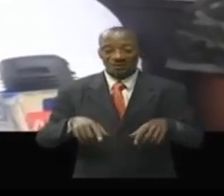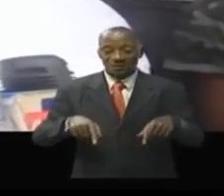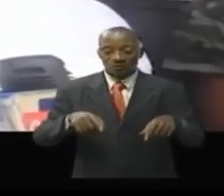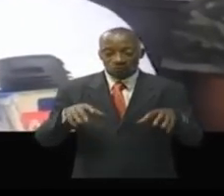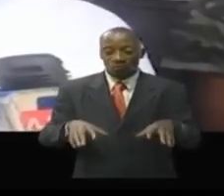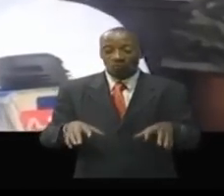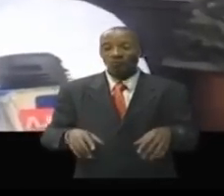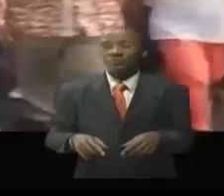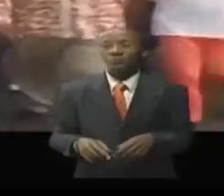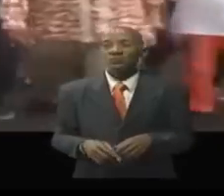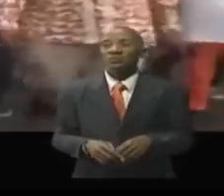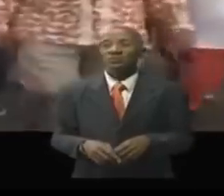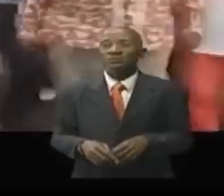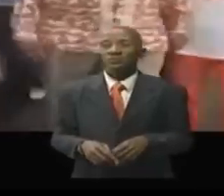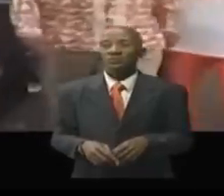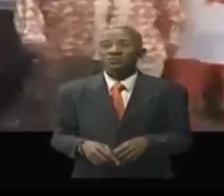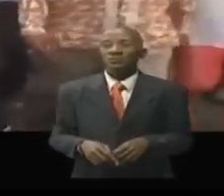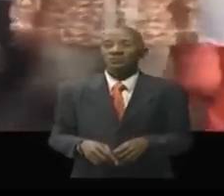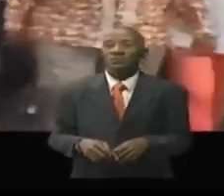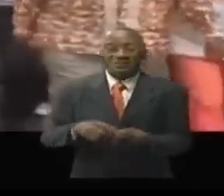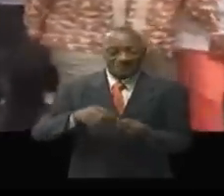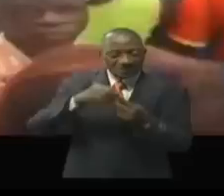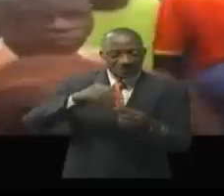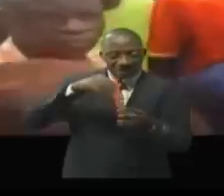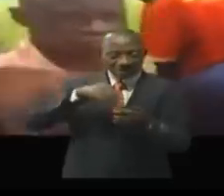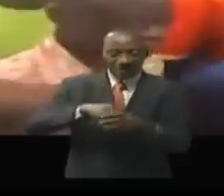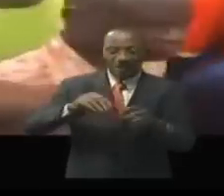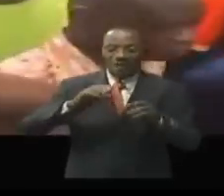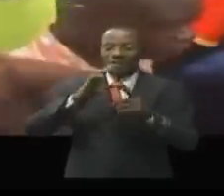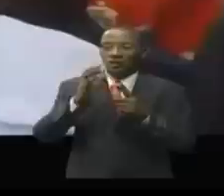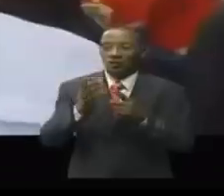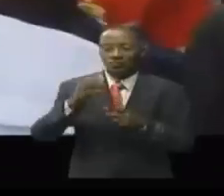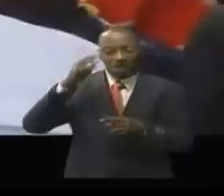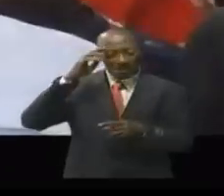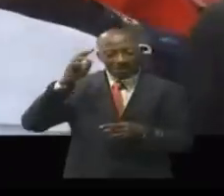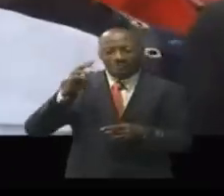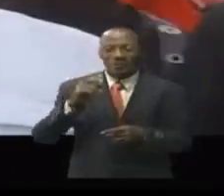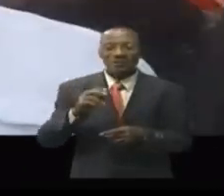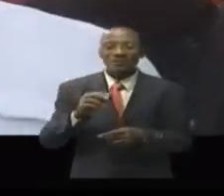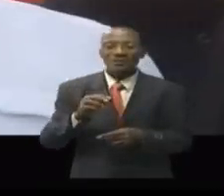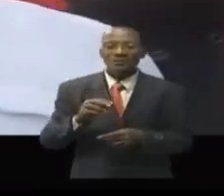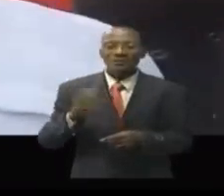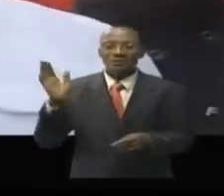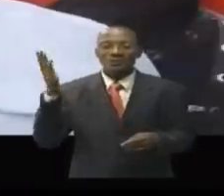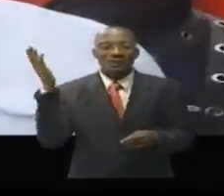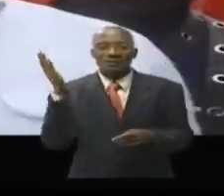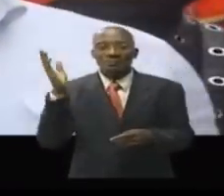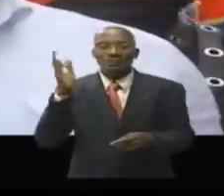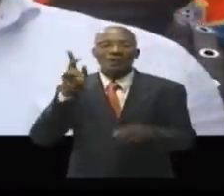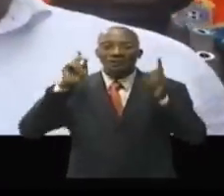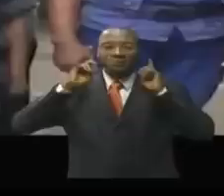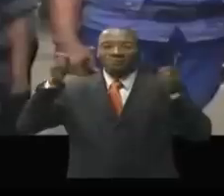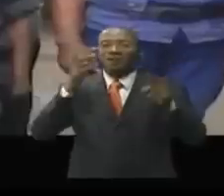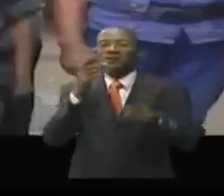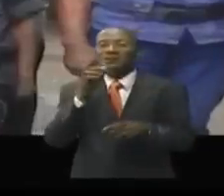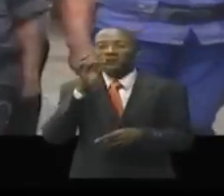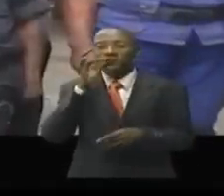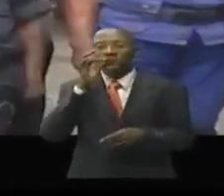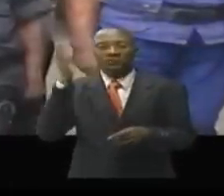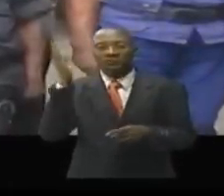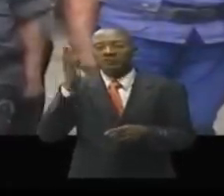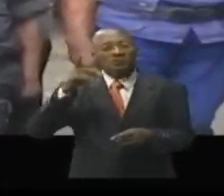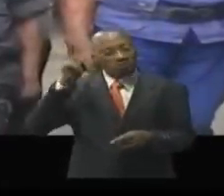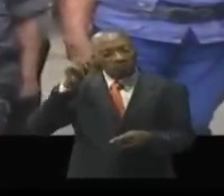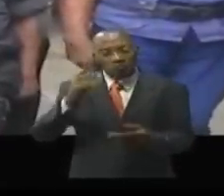économiques, que ce soit le personnel, à partir de 10h30. Hormis l'assainissement du milieu, le numéro 1 de la commune d'Ngalima a évoqué